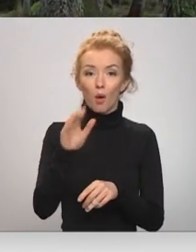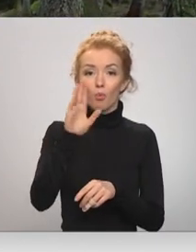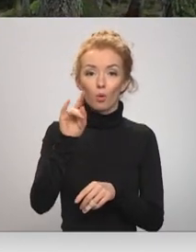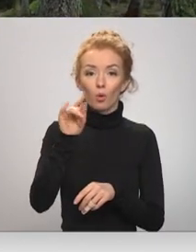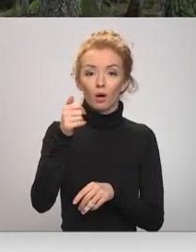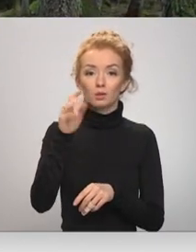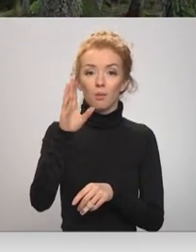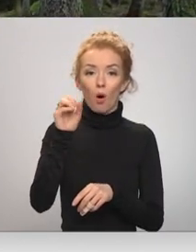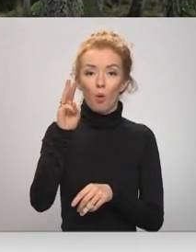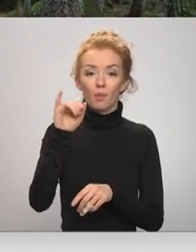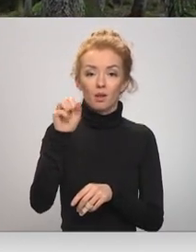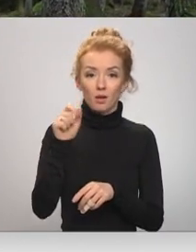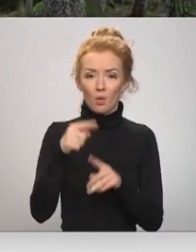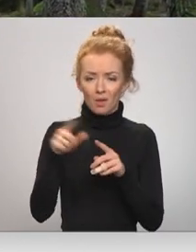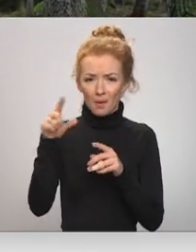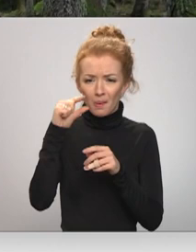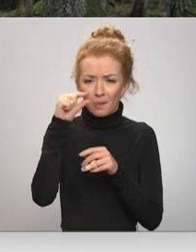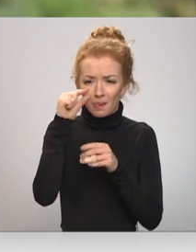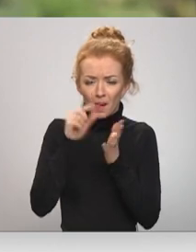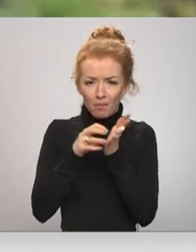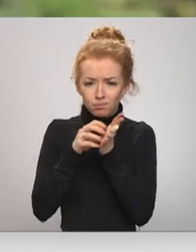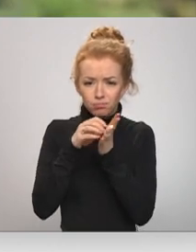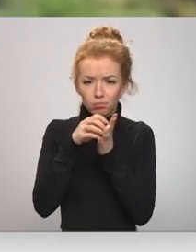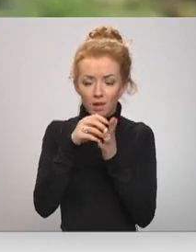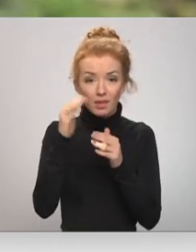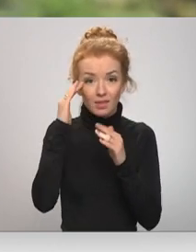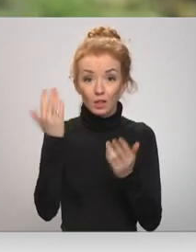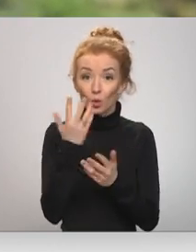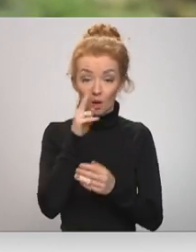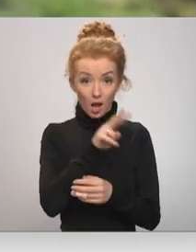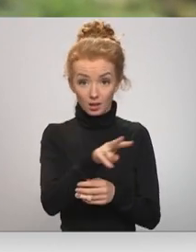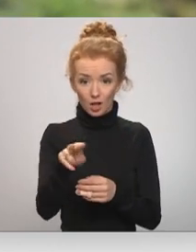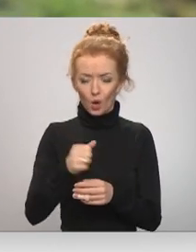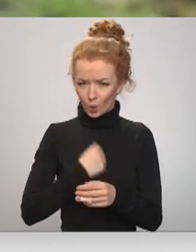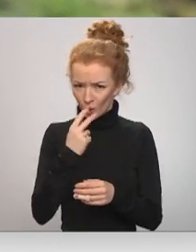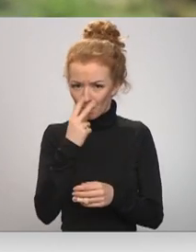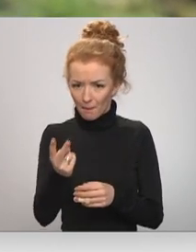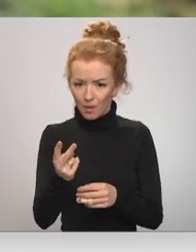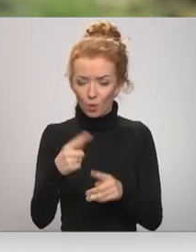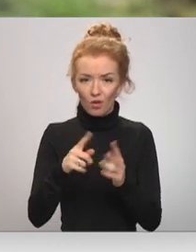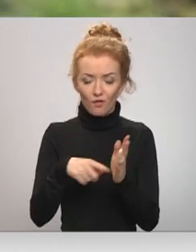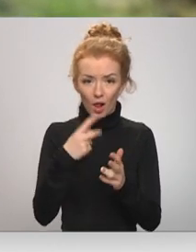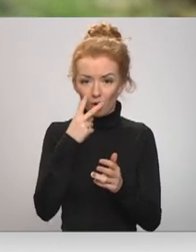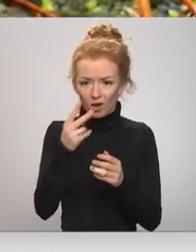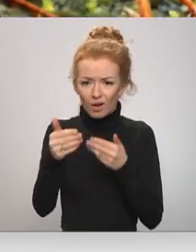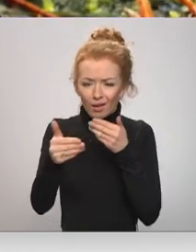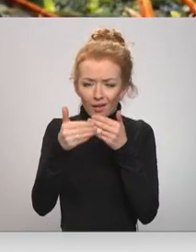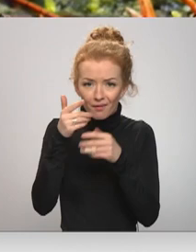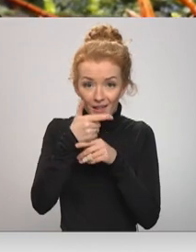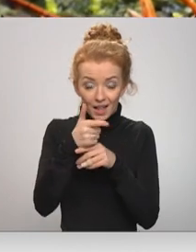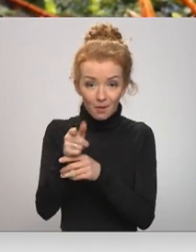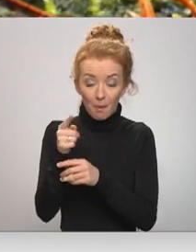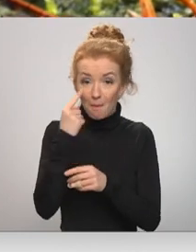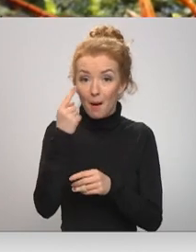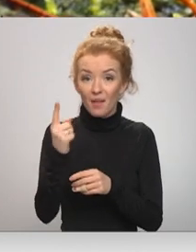ir ļoti sīks, pāris milimetrus neliels sūnaugs. Nezinot, kur jāskatās, grūti ieraugāms un vēl grūtāk nofilmējams. Tā